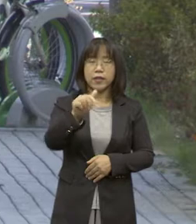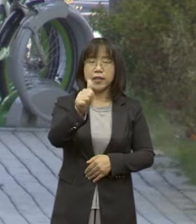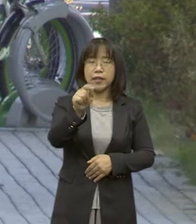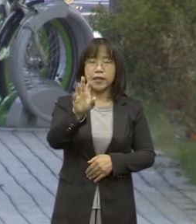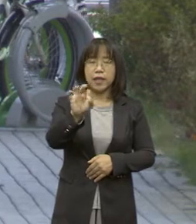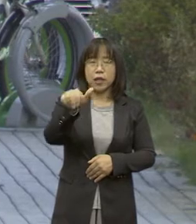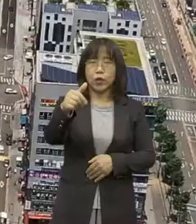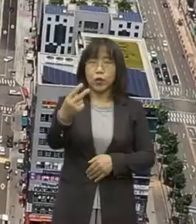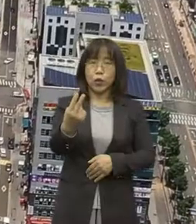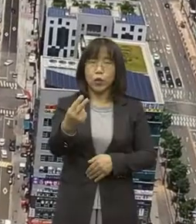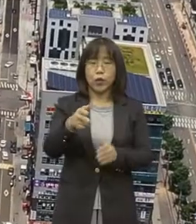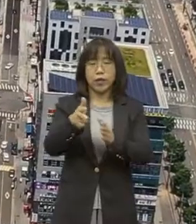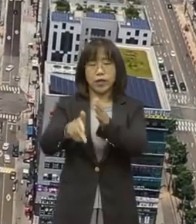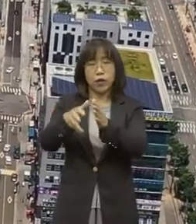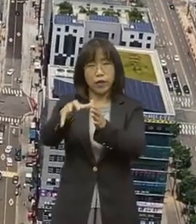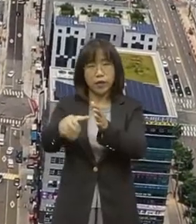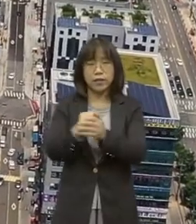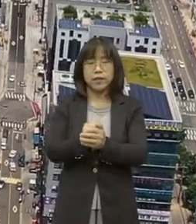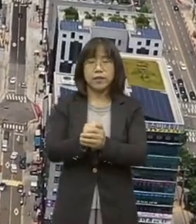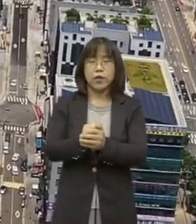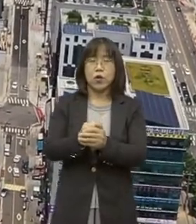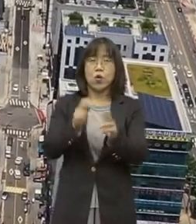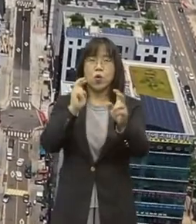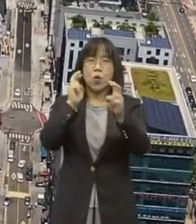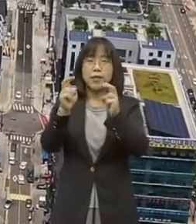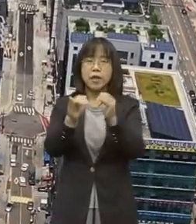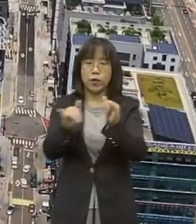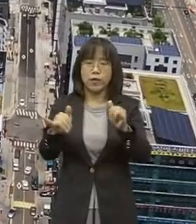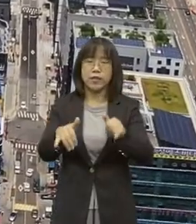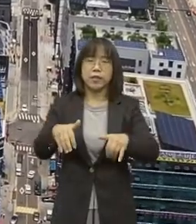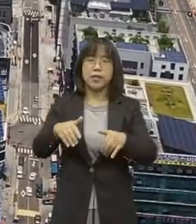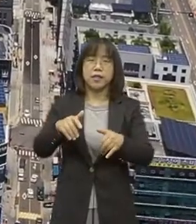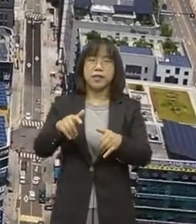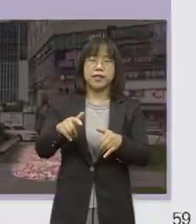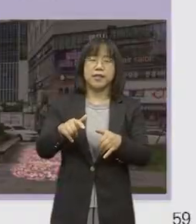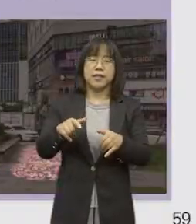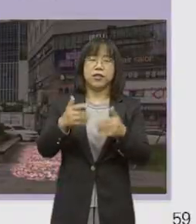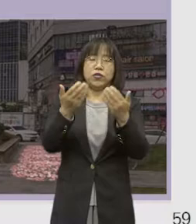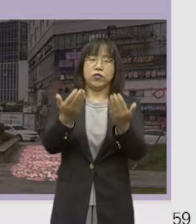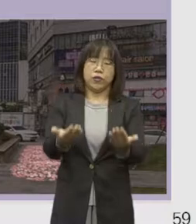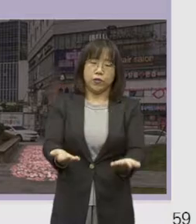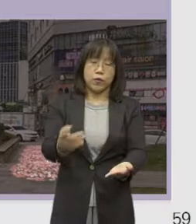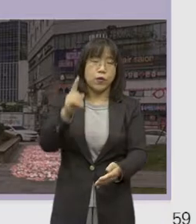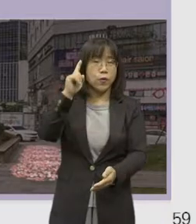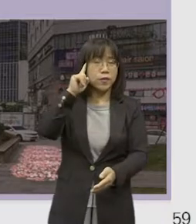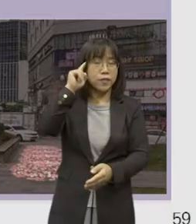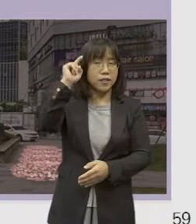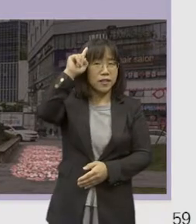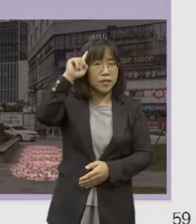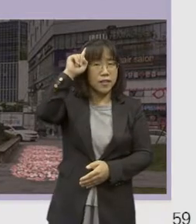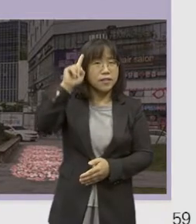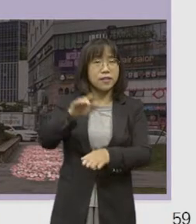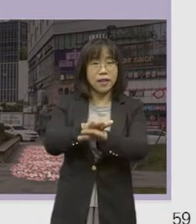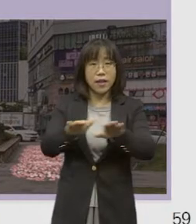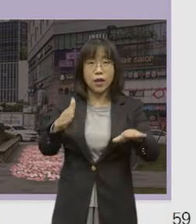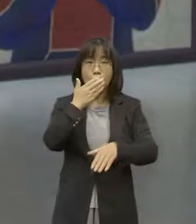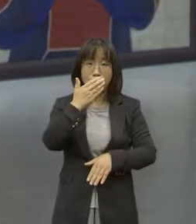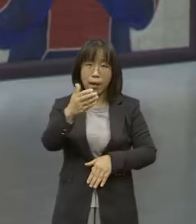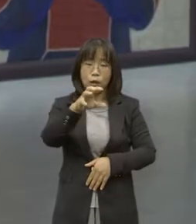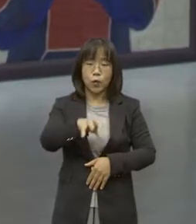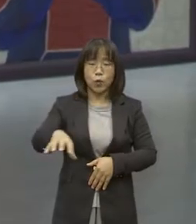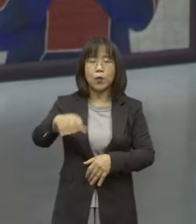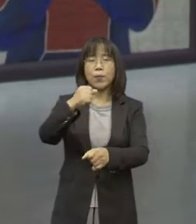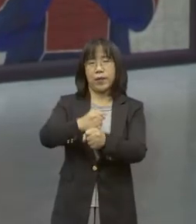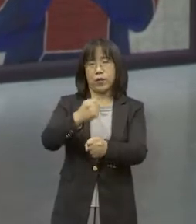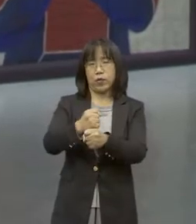기업의 회사원들이 쉬면서 스트레스를 풀 수 있는 비즈니스 문화존으로 탈바꿈됩니다. 또 강서구의